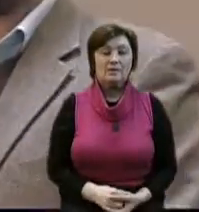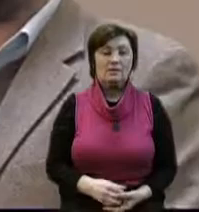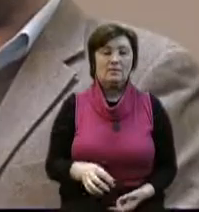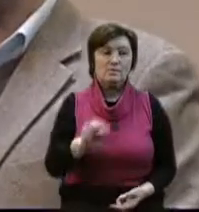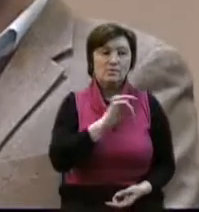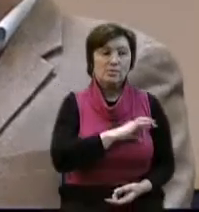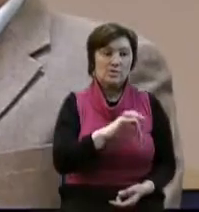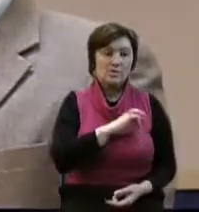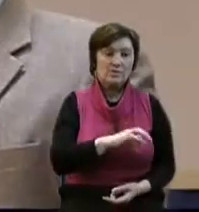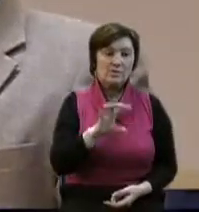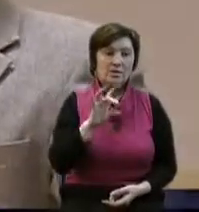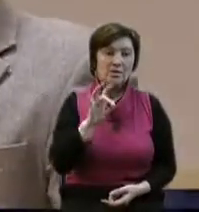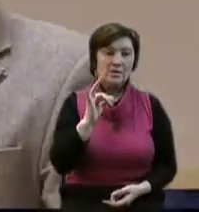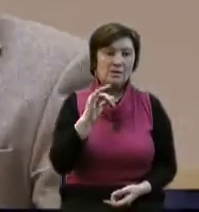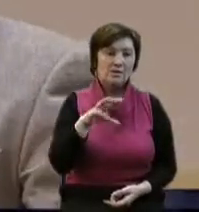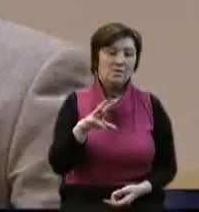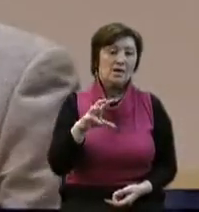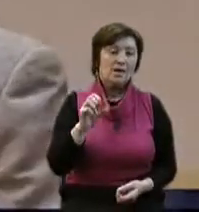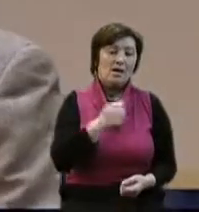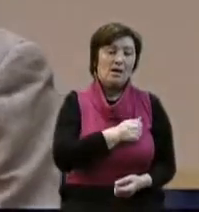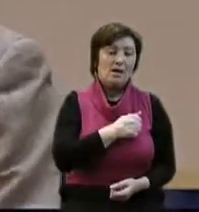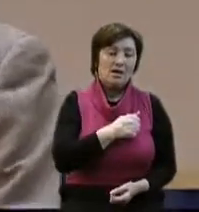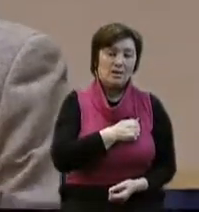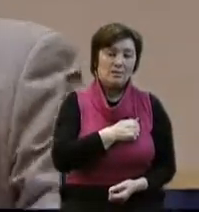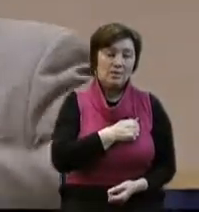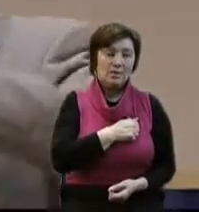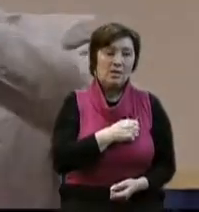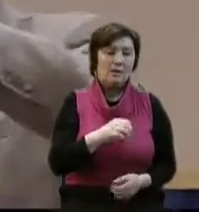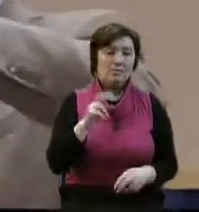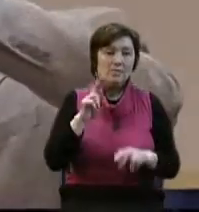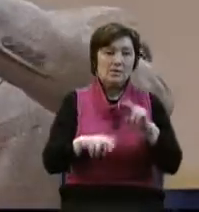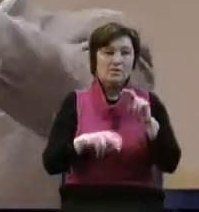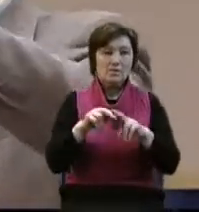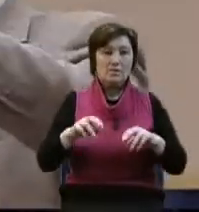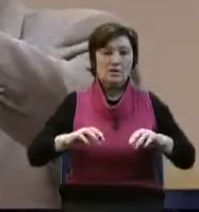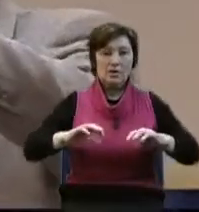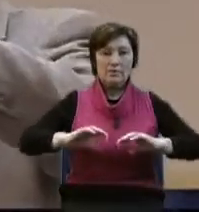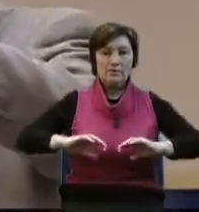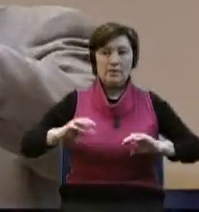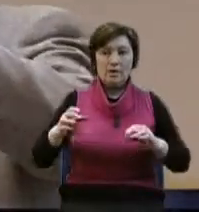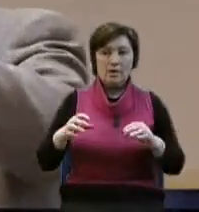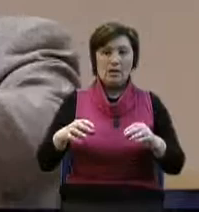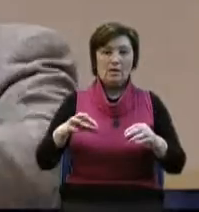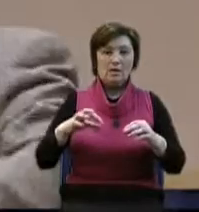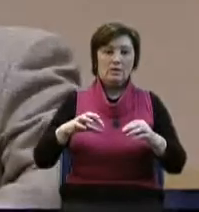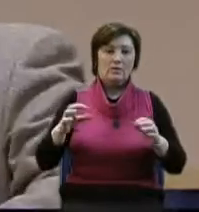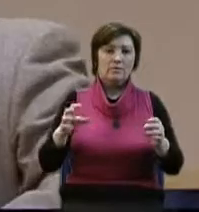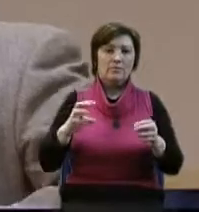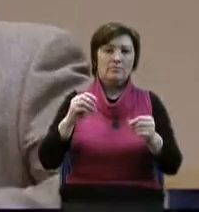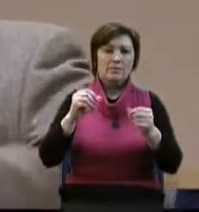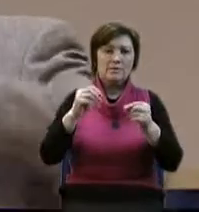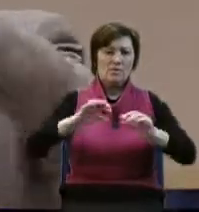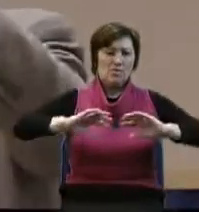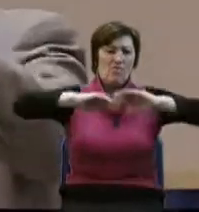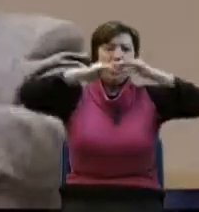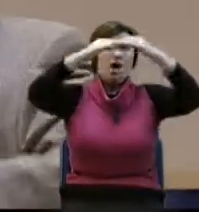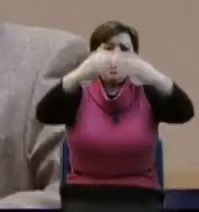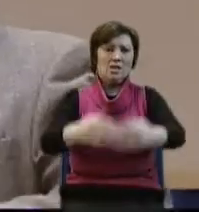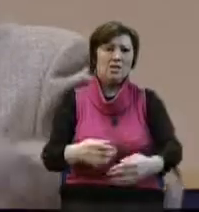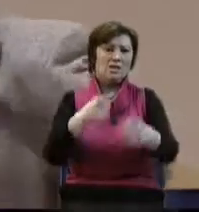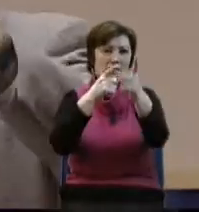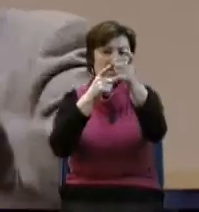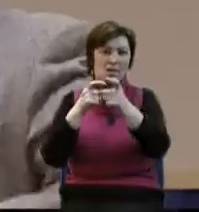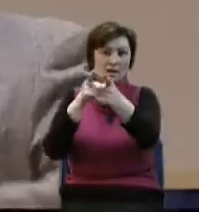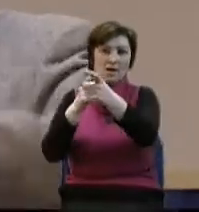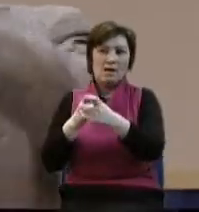армия для завоевания городов. Как они обычно строили высокий вал перед стенами города, и с этого вала начинали обстреливать